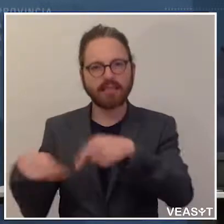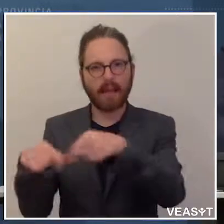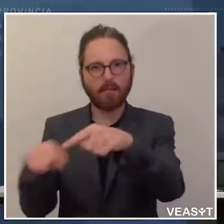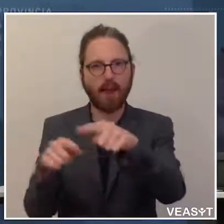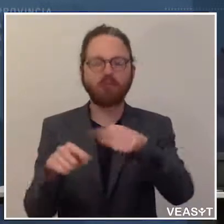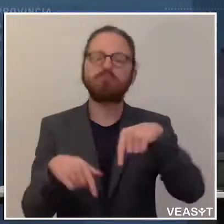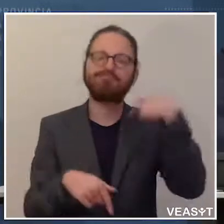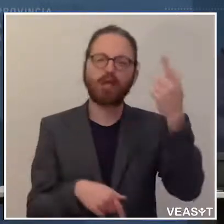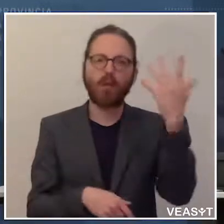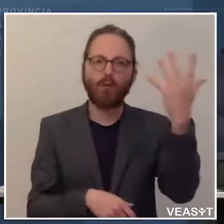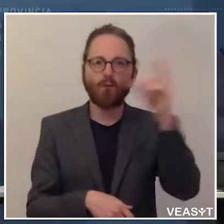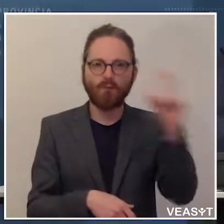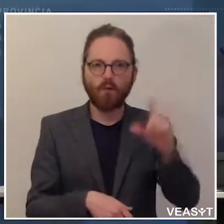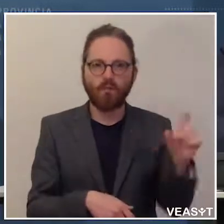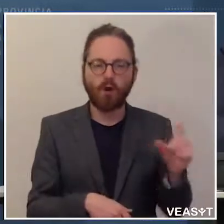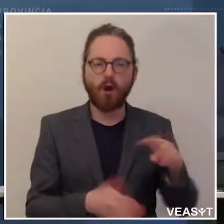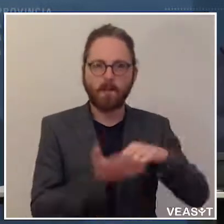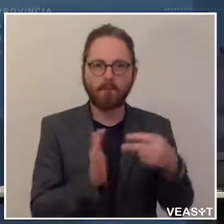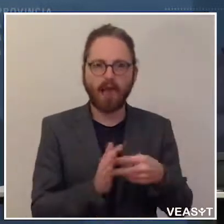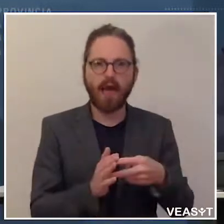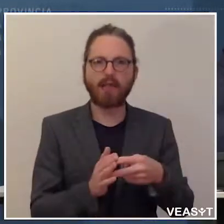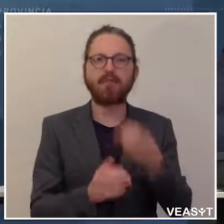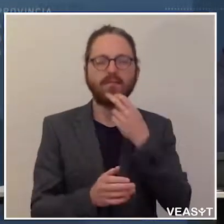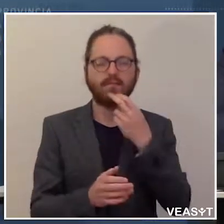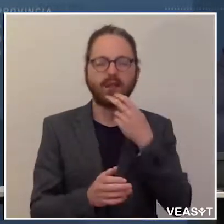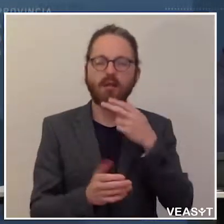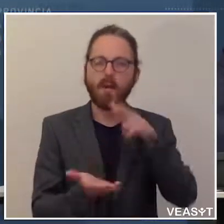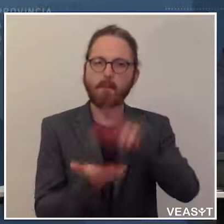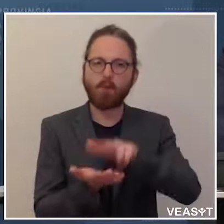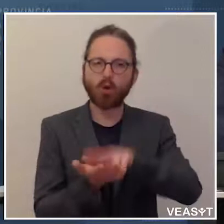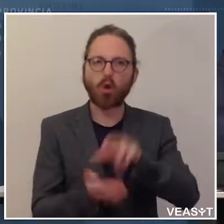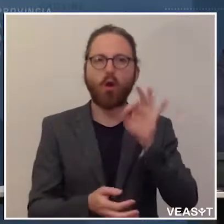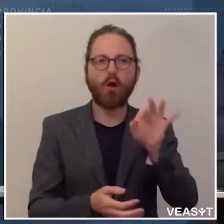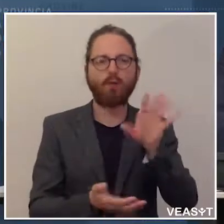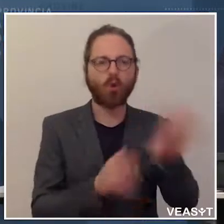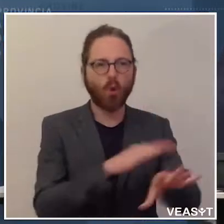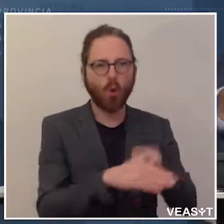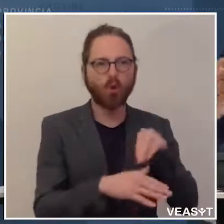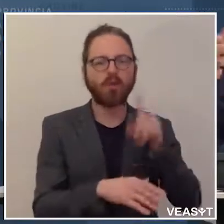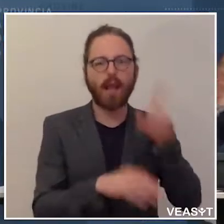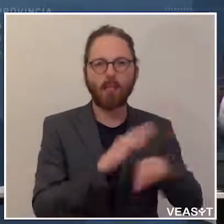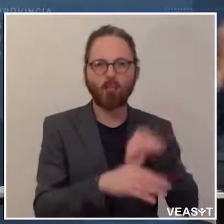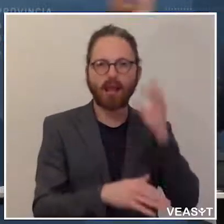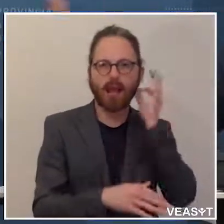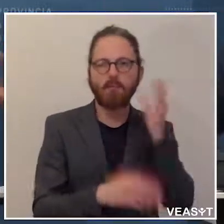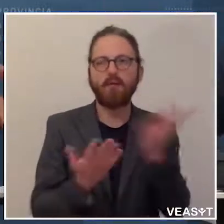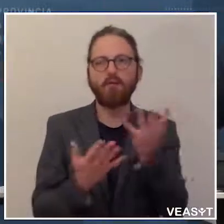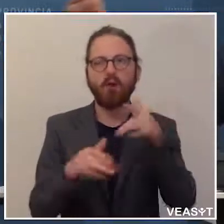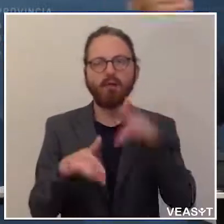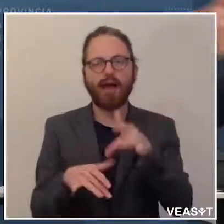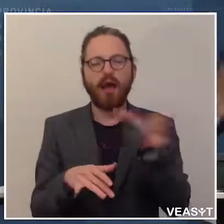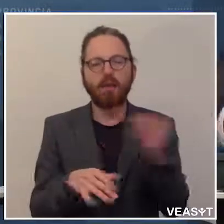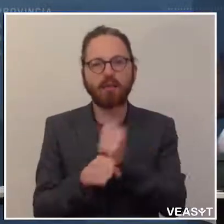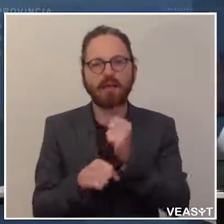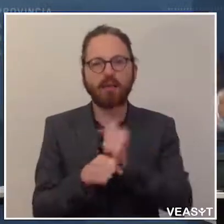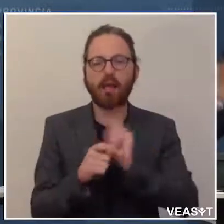next web plan e al via da sn poto colser di ottone montottone mondina